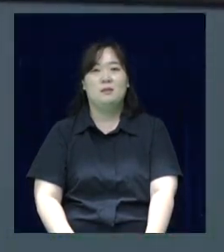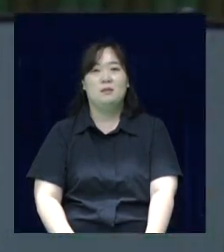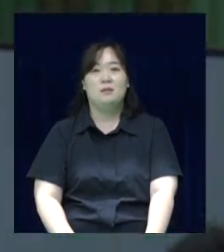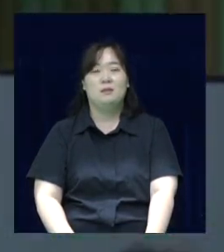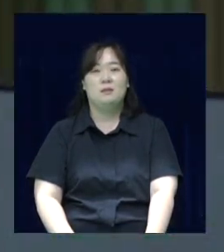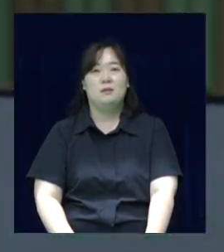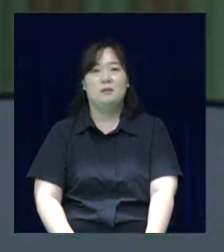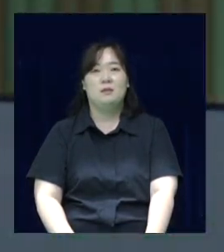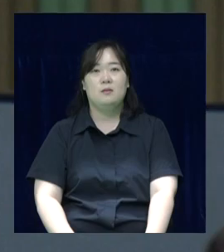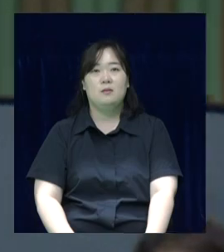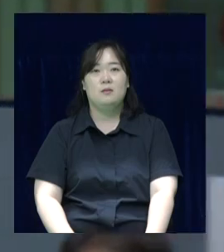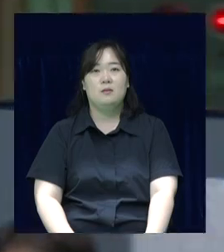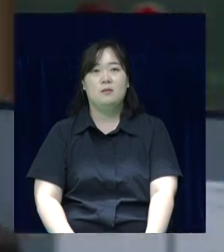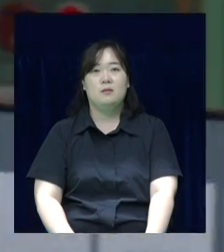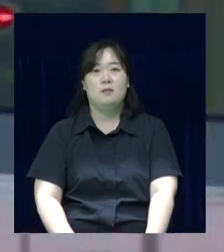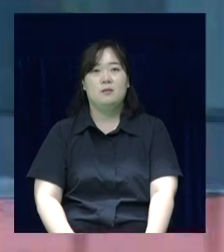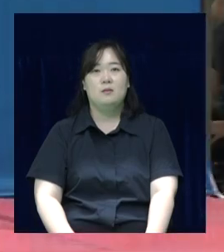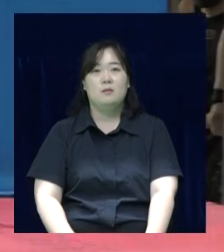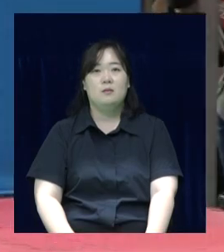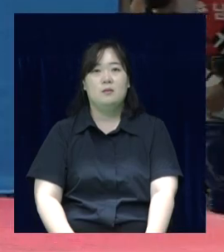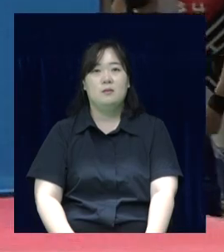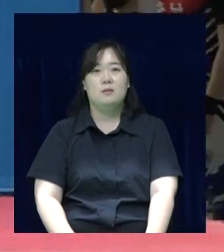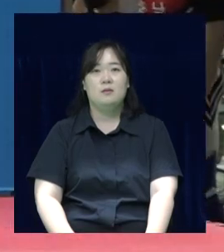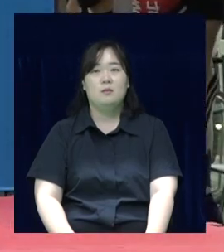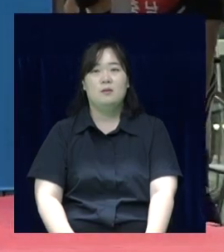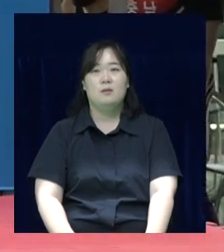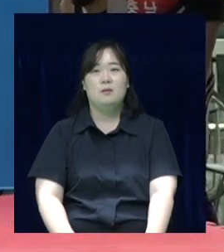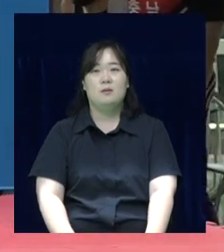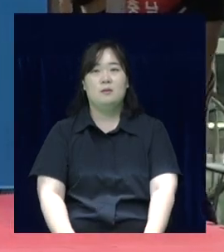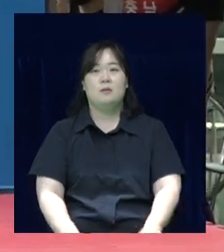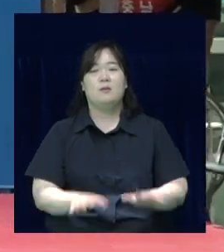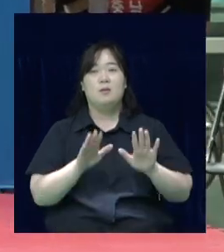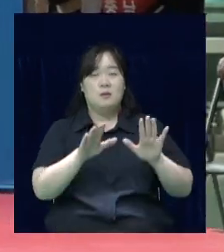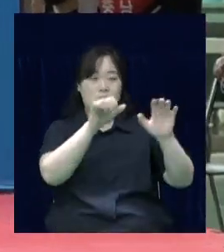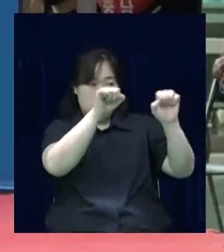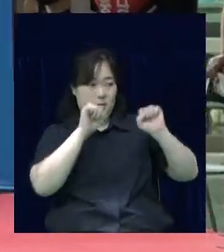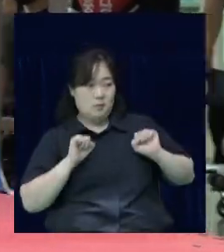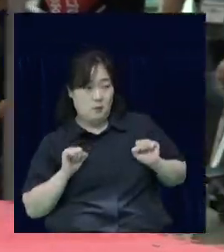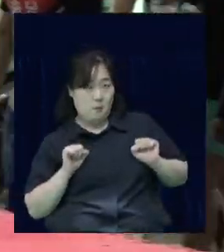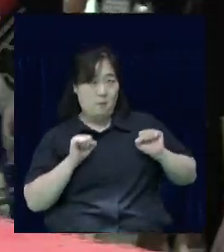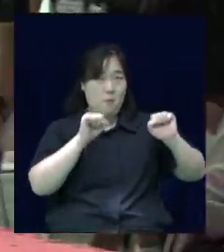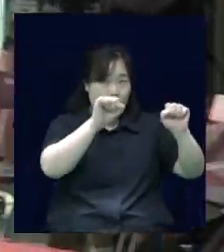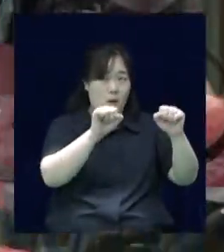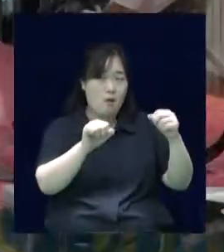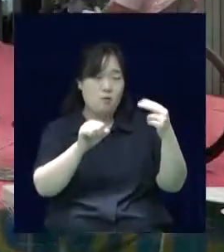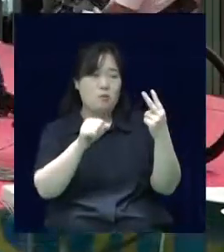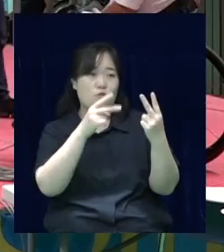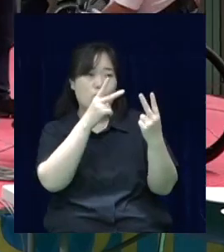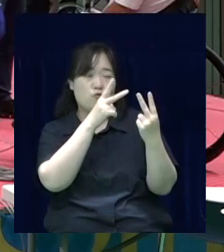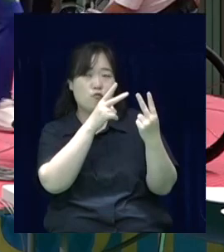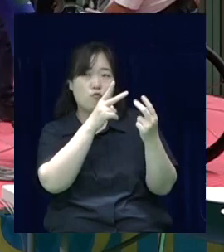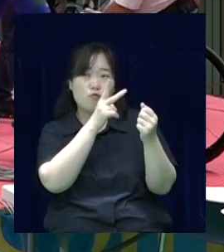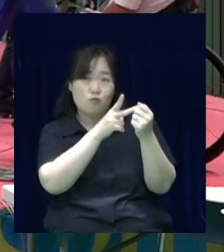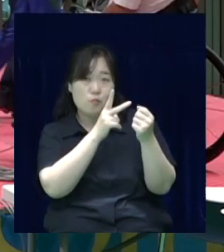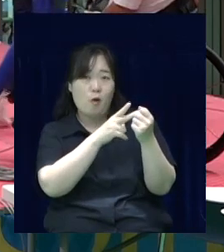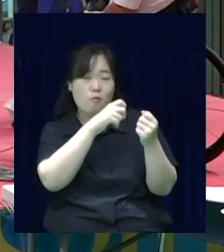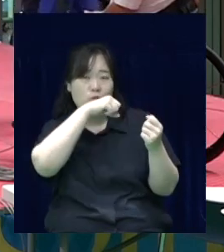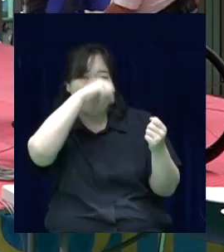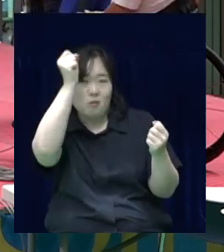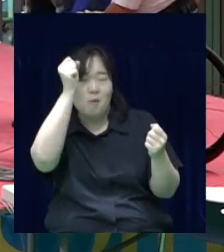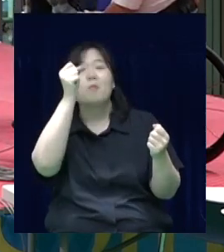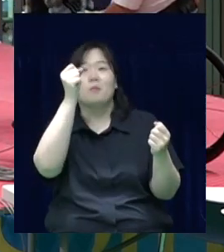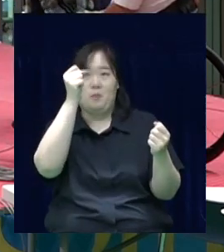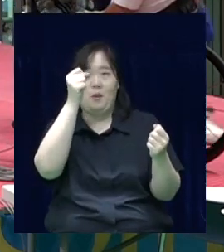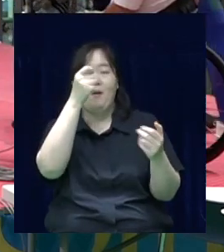자, 일단은 뭐 황찬우 선수가 파워리프팅에서도 두 번 시도를 또 성공을 했었던 그